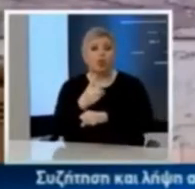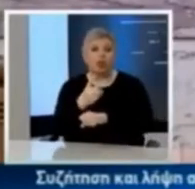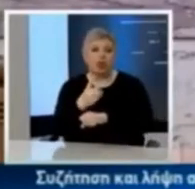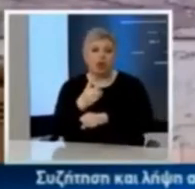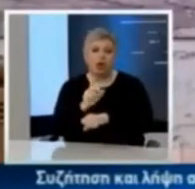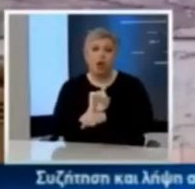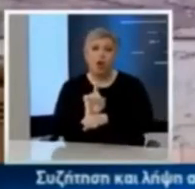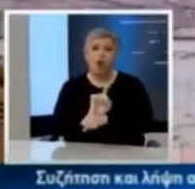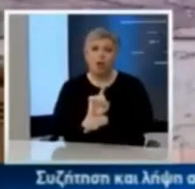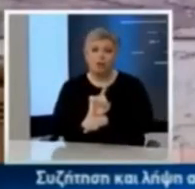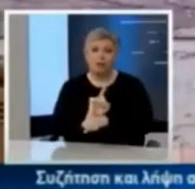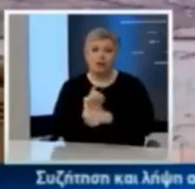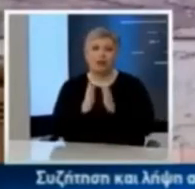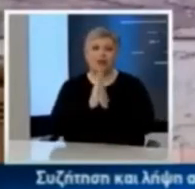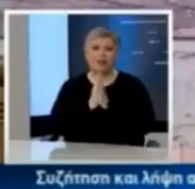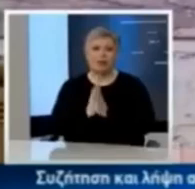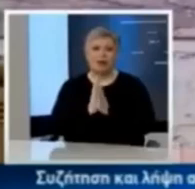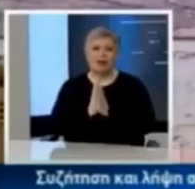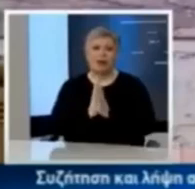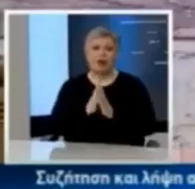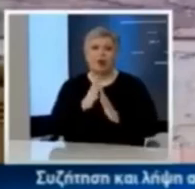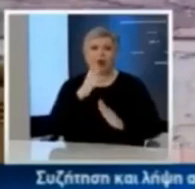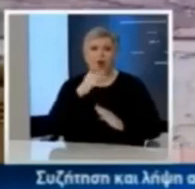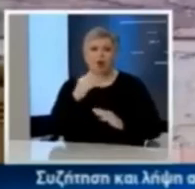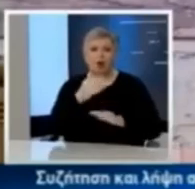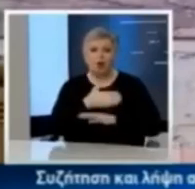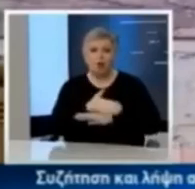σας παρακαλώ σύντομα, γιατί ολοκληρώνουμε.